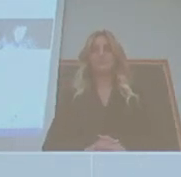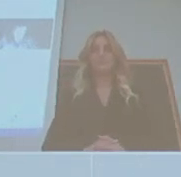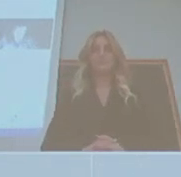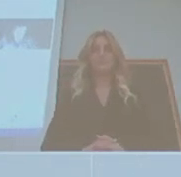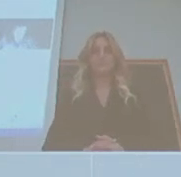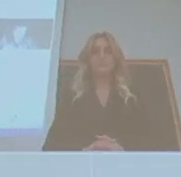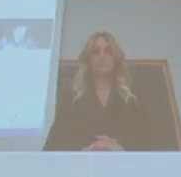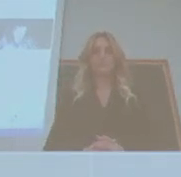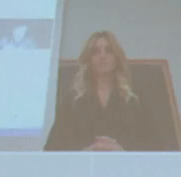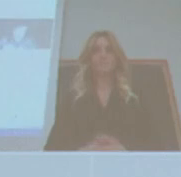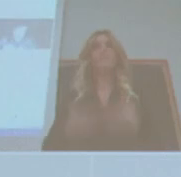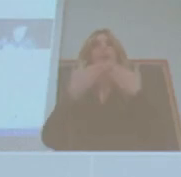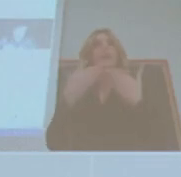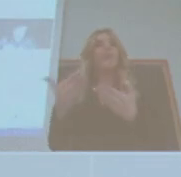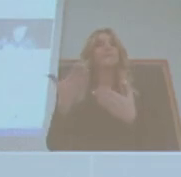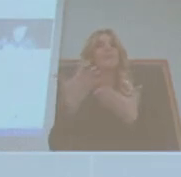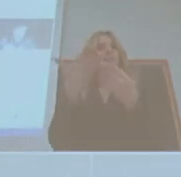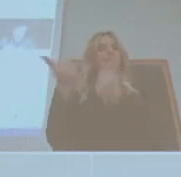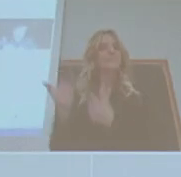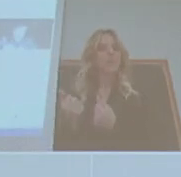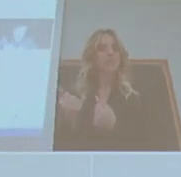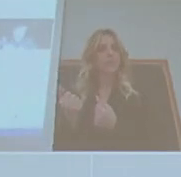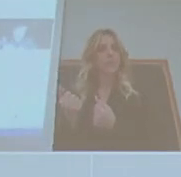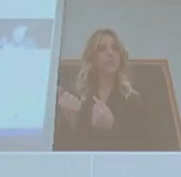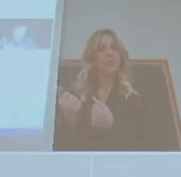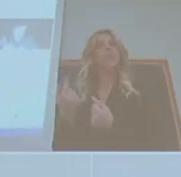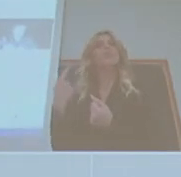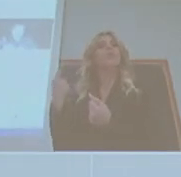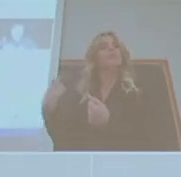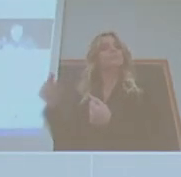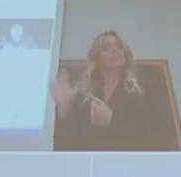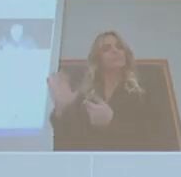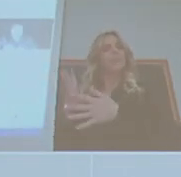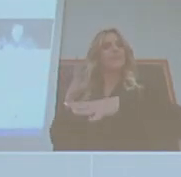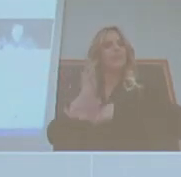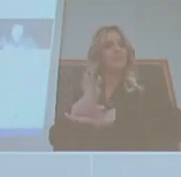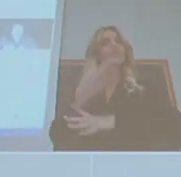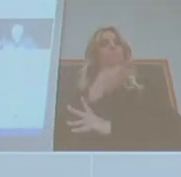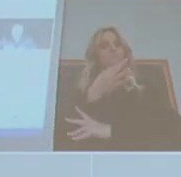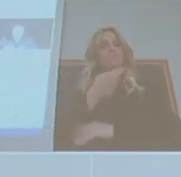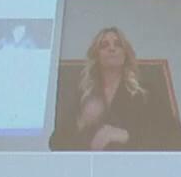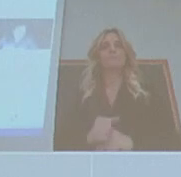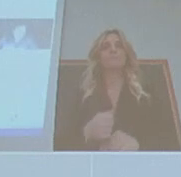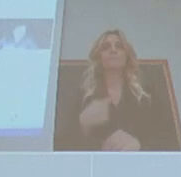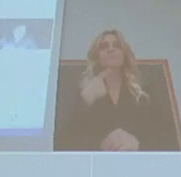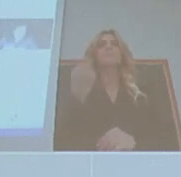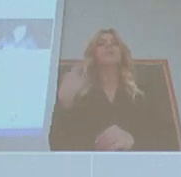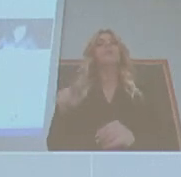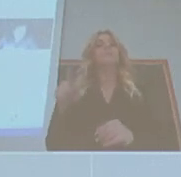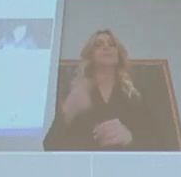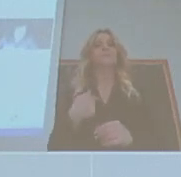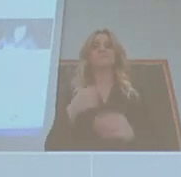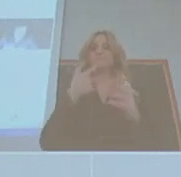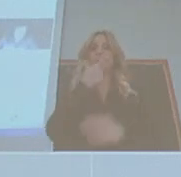Professor Alessi, che ringraziamo e salutiamo per il suo intervento introduttivo. Diceva il Rettore Alessi, è una iniziativa ambiziosa